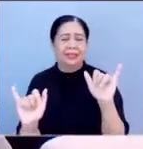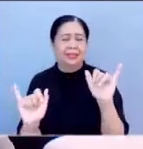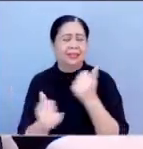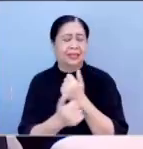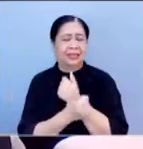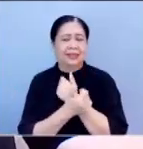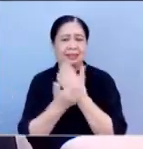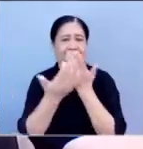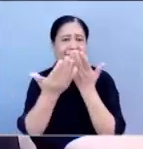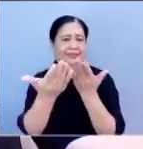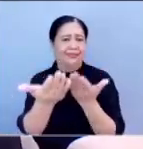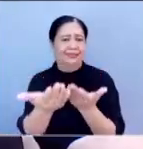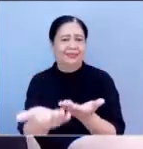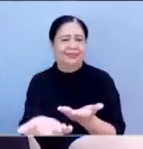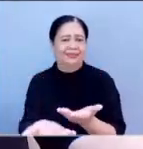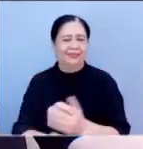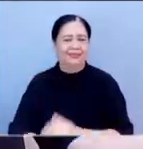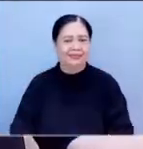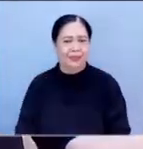kita.